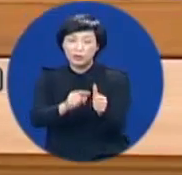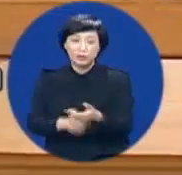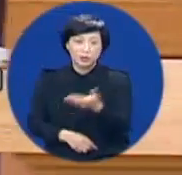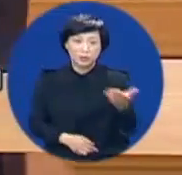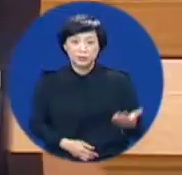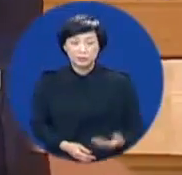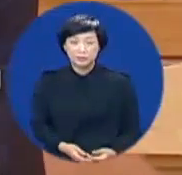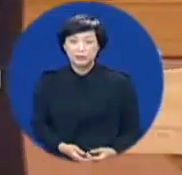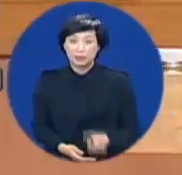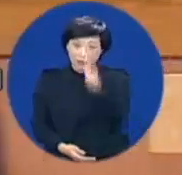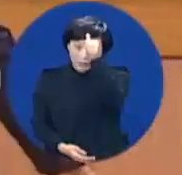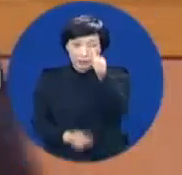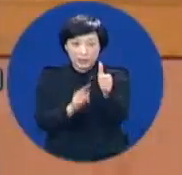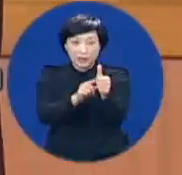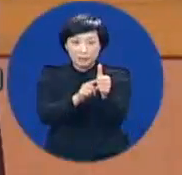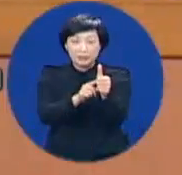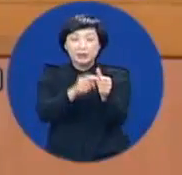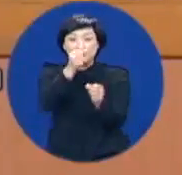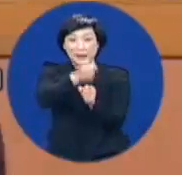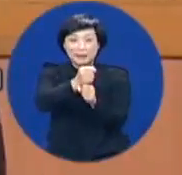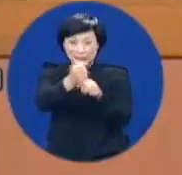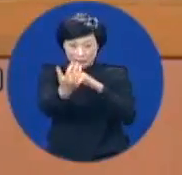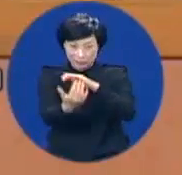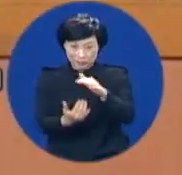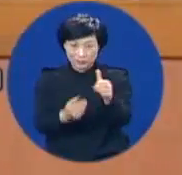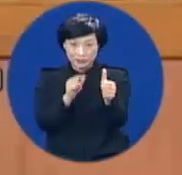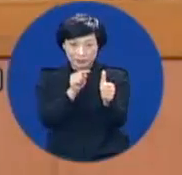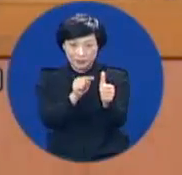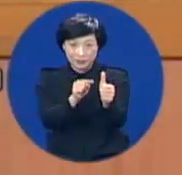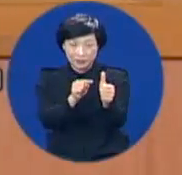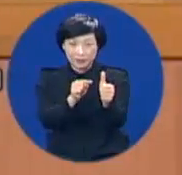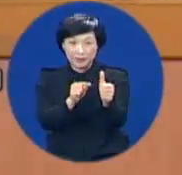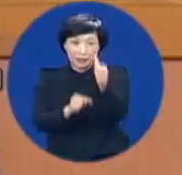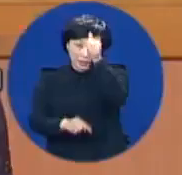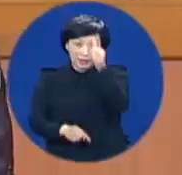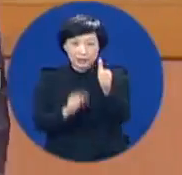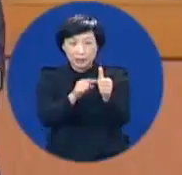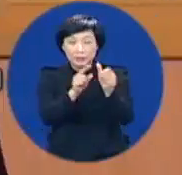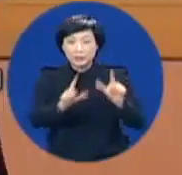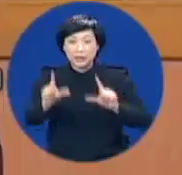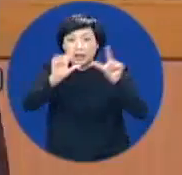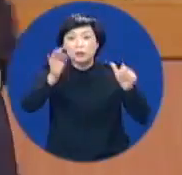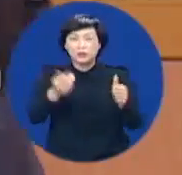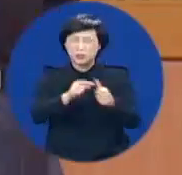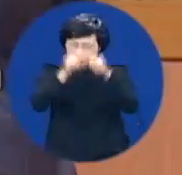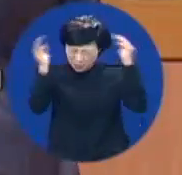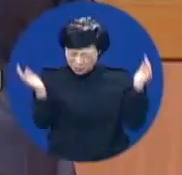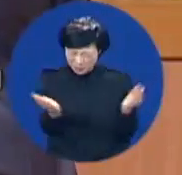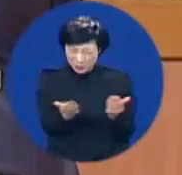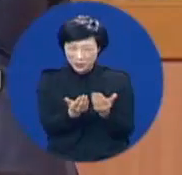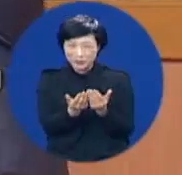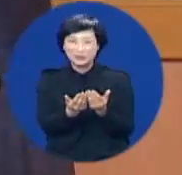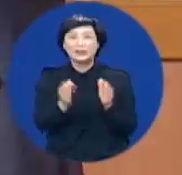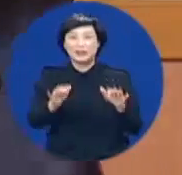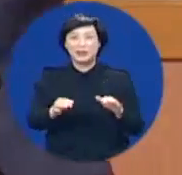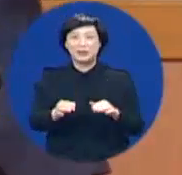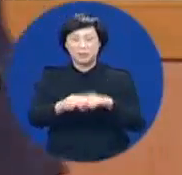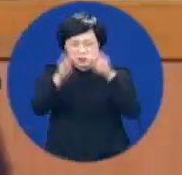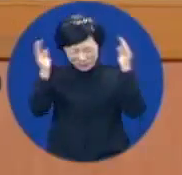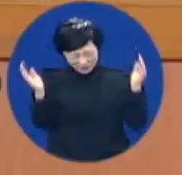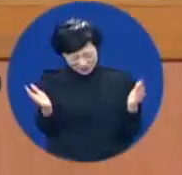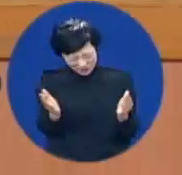아담이 이 땅에 태어나기 전에, 만들기 전에 아담이 살아야 할 모든 천지 만물을